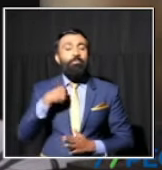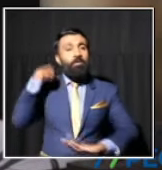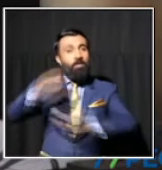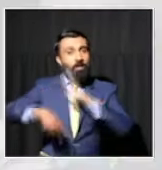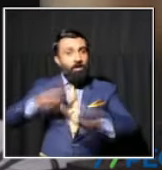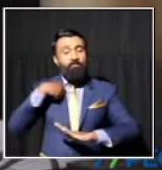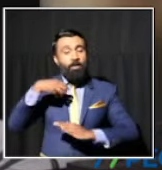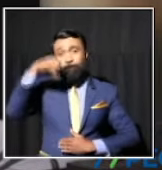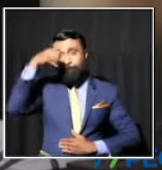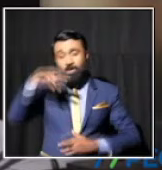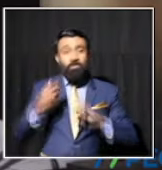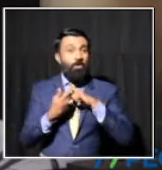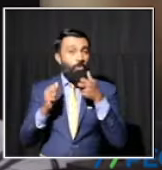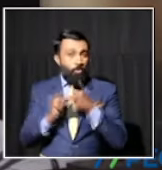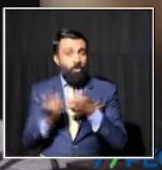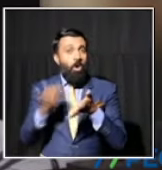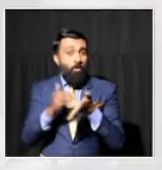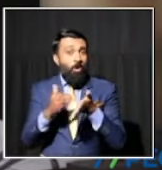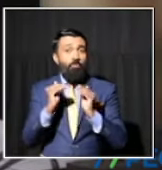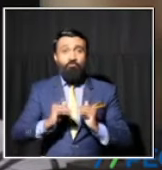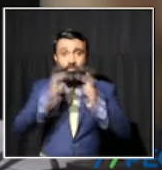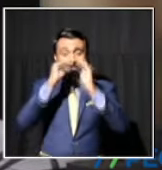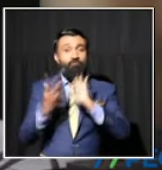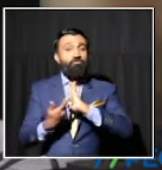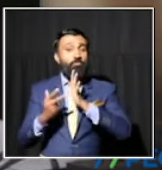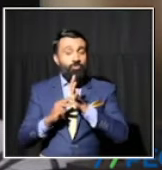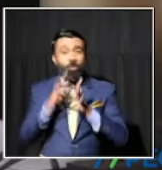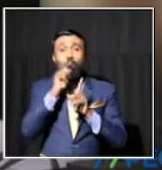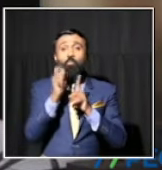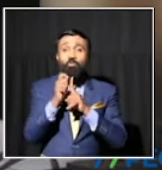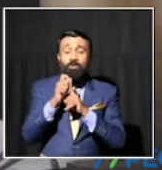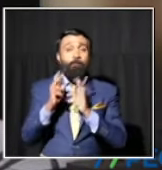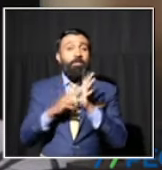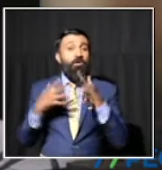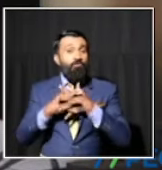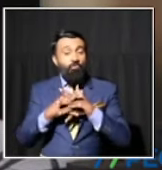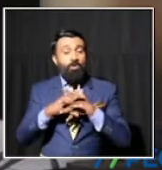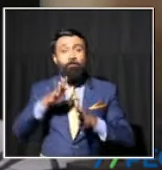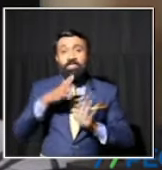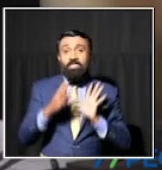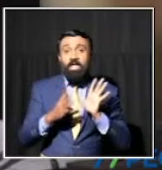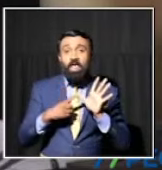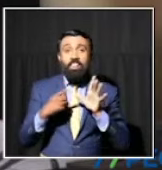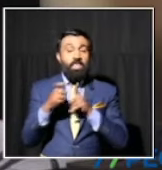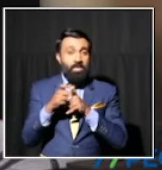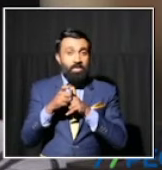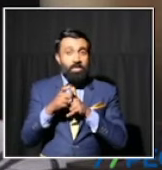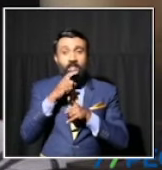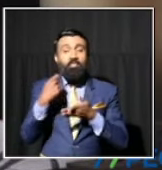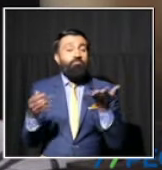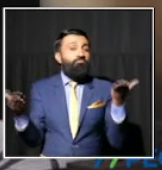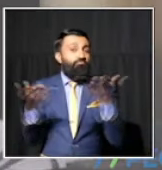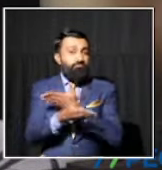බලශක්ති අර්බුදය තව තව වර්ධනය කරන මේ ව්‍යාපෘතිය හරහා පුනරින් වල මෙගාවොට් 500ක් අදානිට දෙන්න යනවා. කීයද ඇග්‍රීමන්ට් එක? දැන්ට සාකච්ඡා වෙමින් තියෙනක